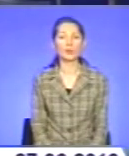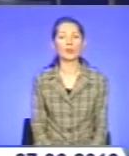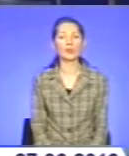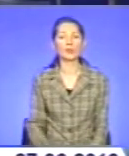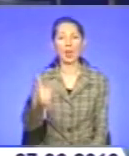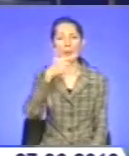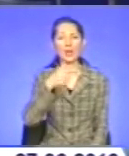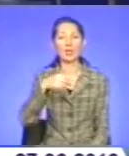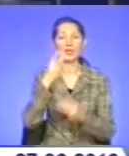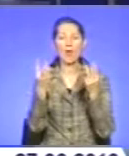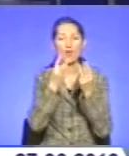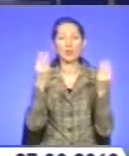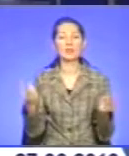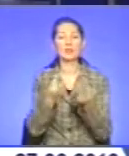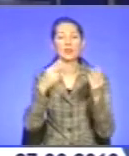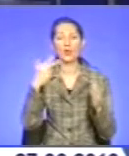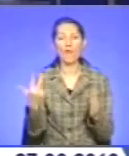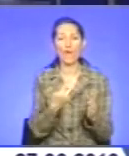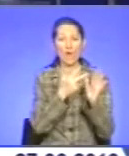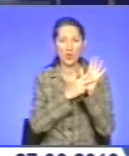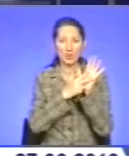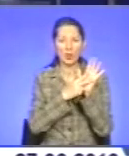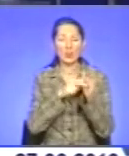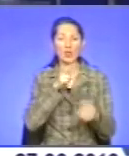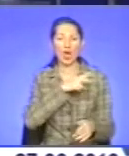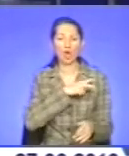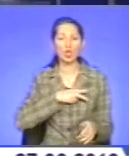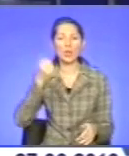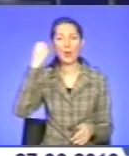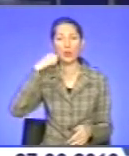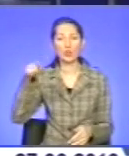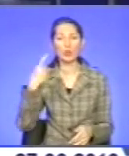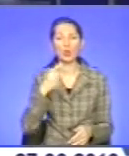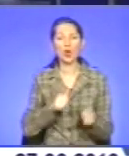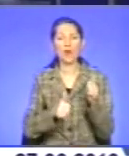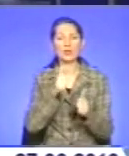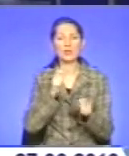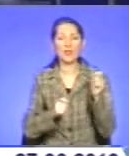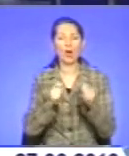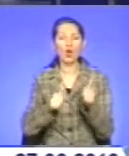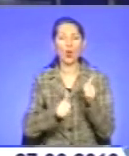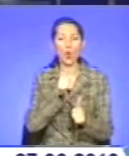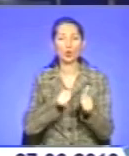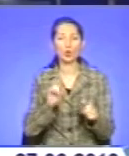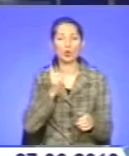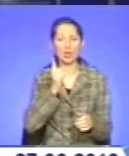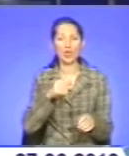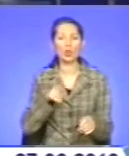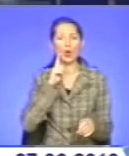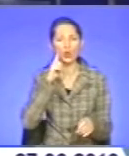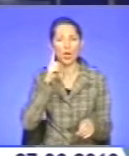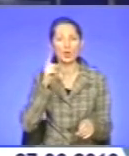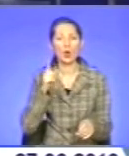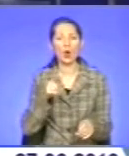Блакитний вогник засвітився у восьме. Нагородили переможців обласного фестивалю конкурсу дитячого та юнацького самодіяльного